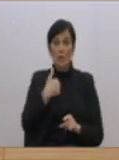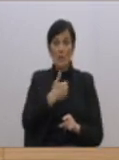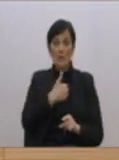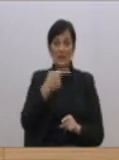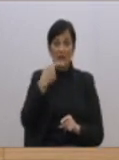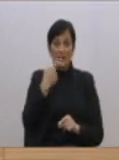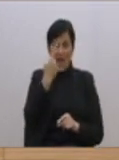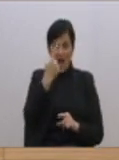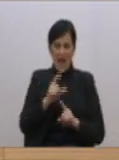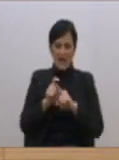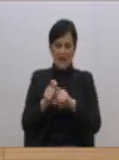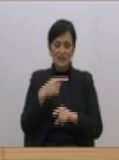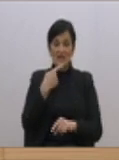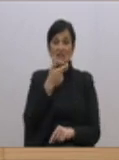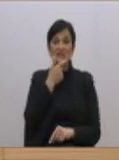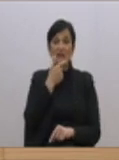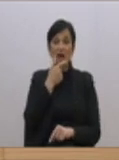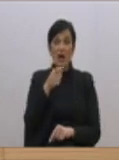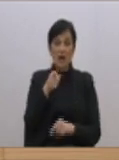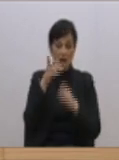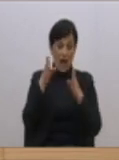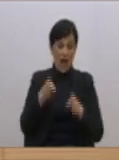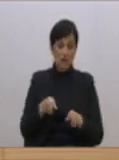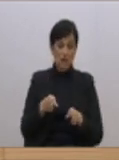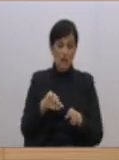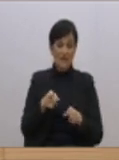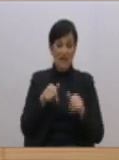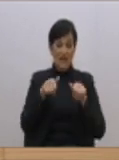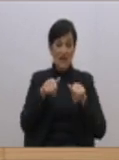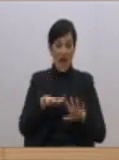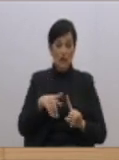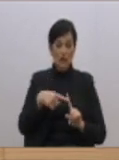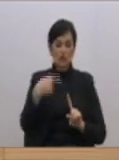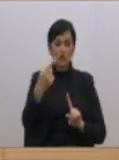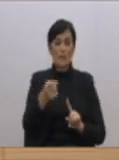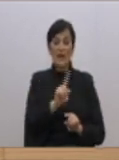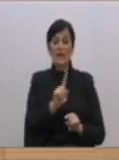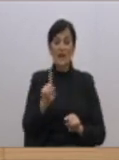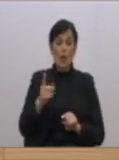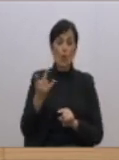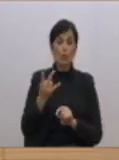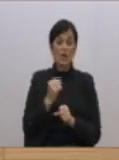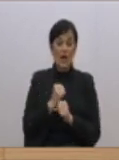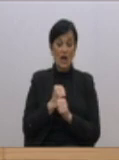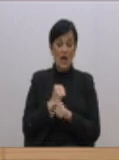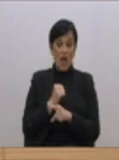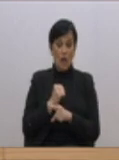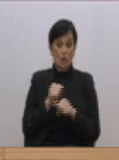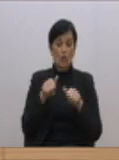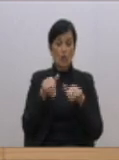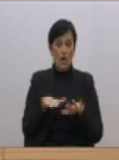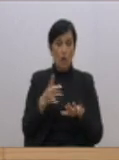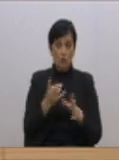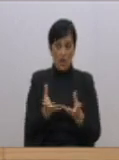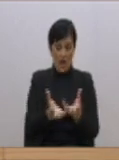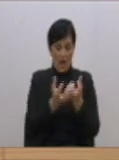ერთი რამ. Სააკაშვილმა აი ამ გადაწყვეტილების შემდეგ თუ რაიმე უნდა გააკეთოს, აი ეს გადაწყვეტილება უნდა აიღოს